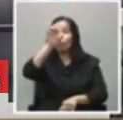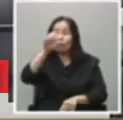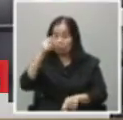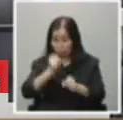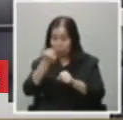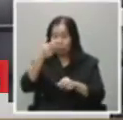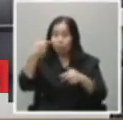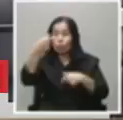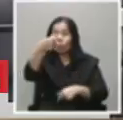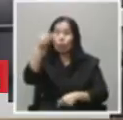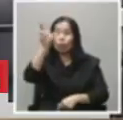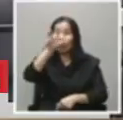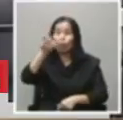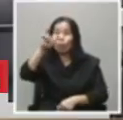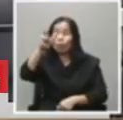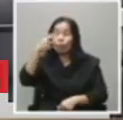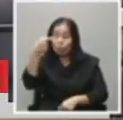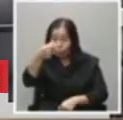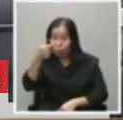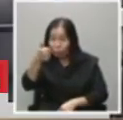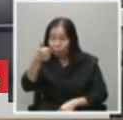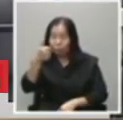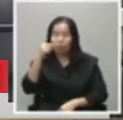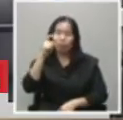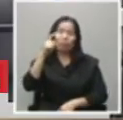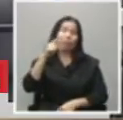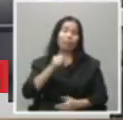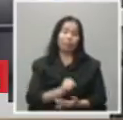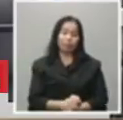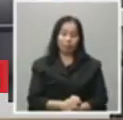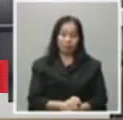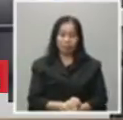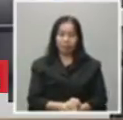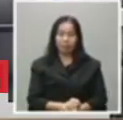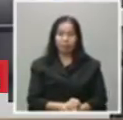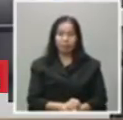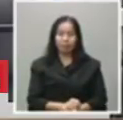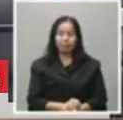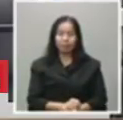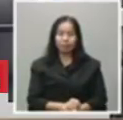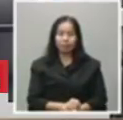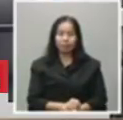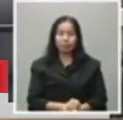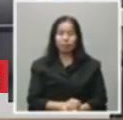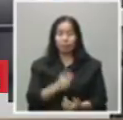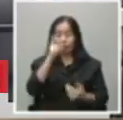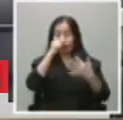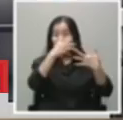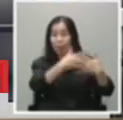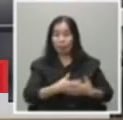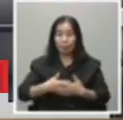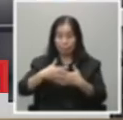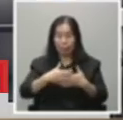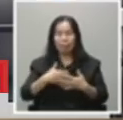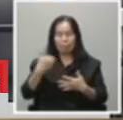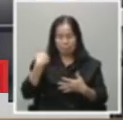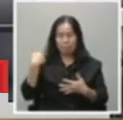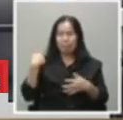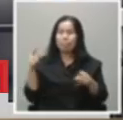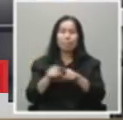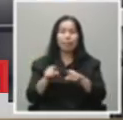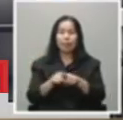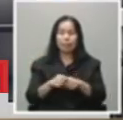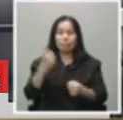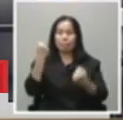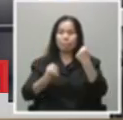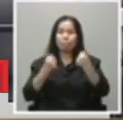คีย์เข้าไปสิครับท่านประธานที่เคารพครับอเมริกาเคยเกิดปัญหาแบบนี้ครับบริษัทรถยนต์ญี่ปุ่นเ